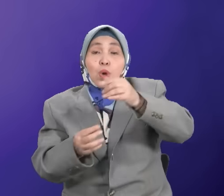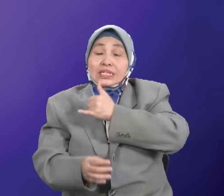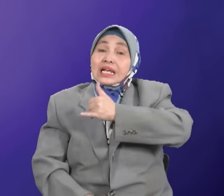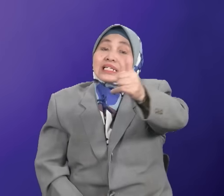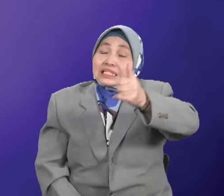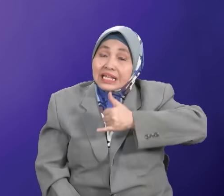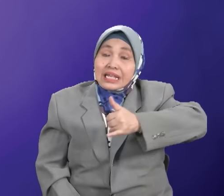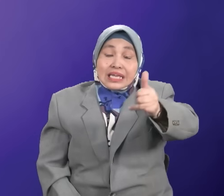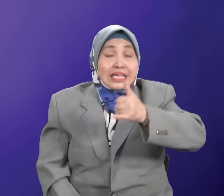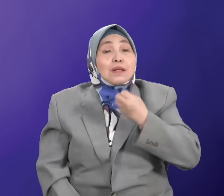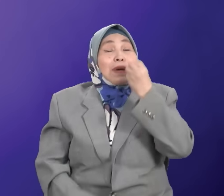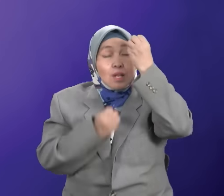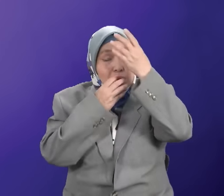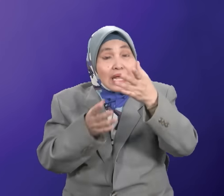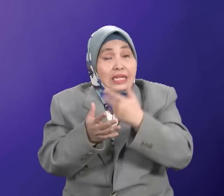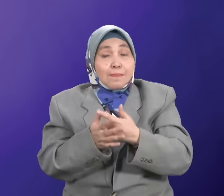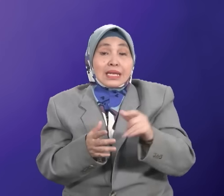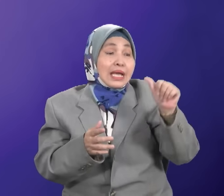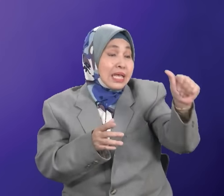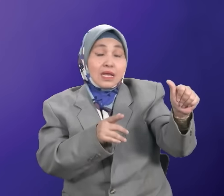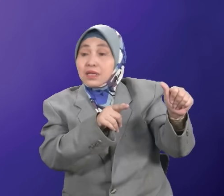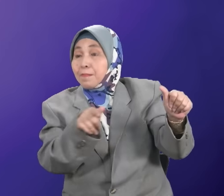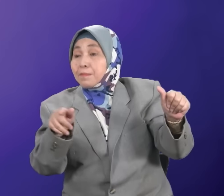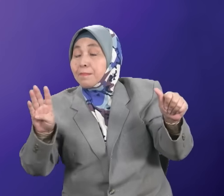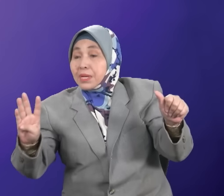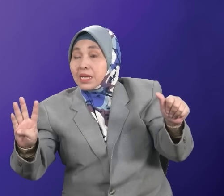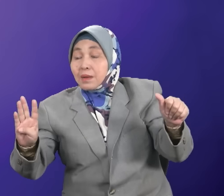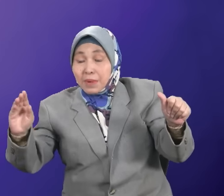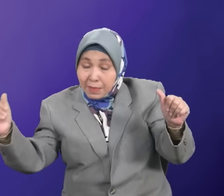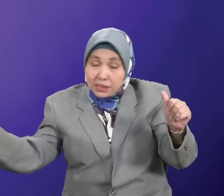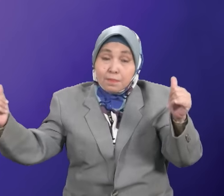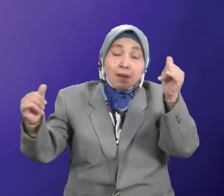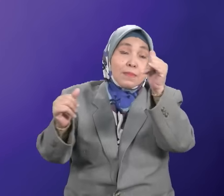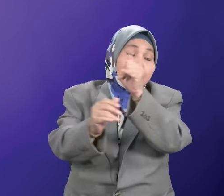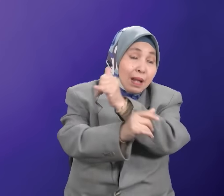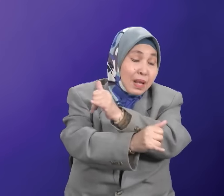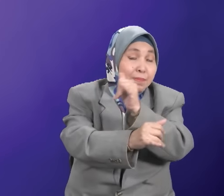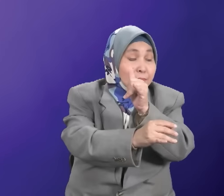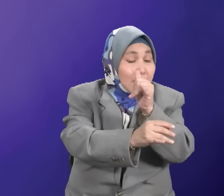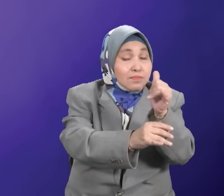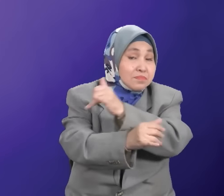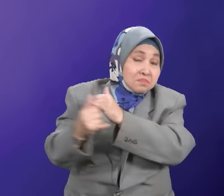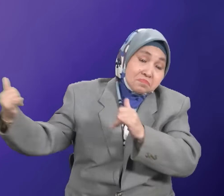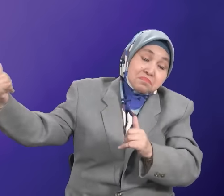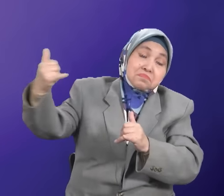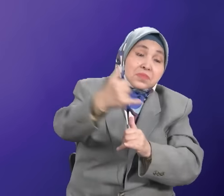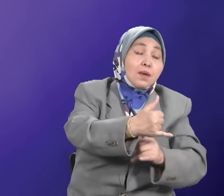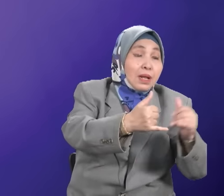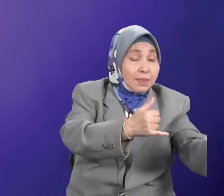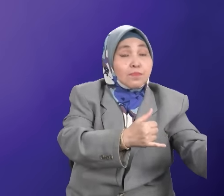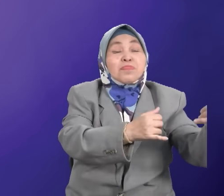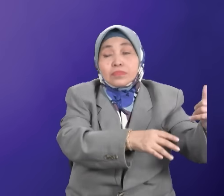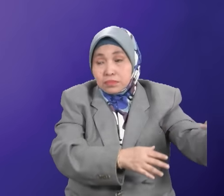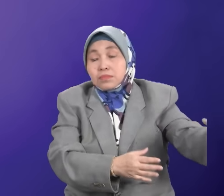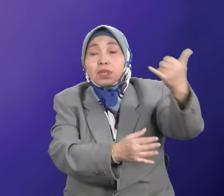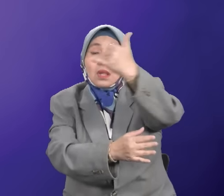ya Maksudnya kita maklum tadi daripada B patah Bali itu namanya Tofa 41 kali disebut di dalam Alquran muncul dalam surah